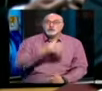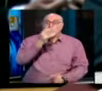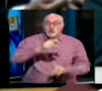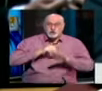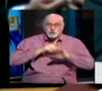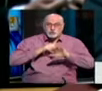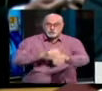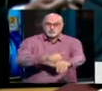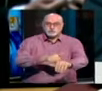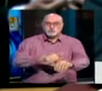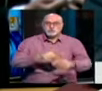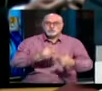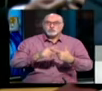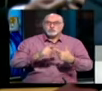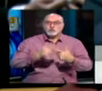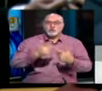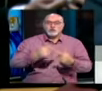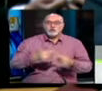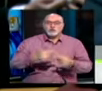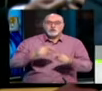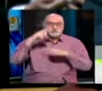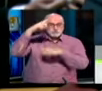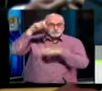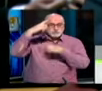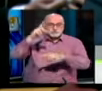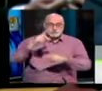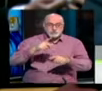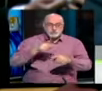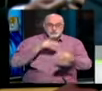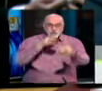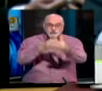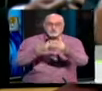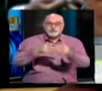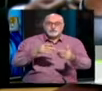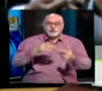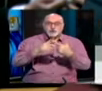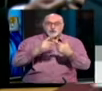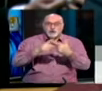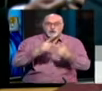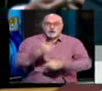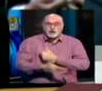الفلسطيني يقترب من شهره الخامس،